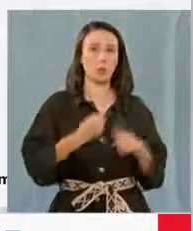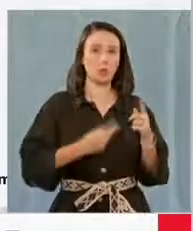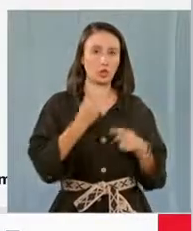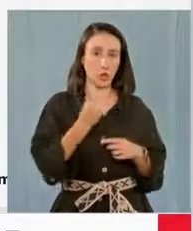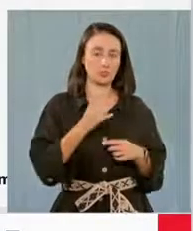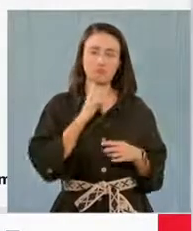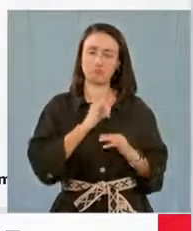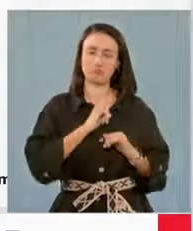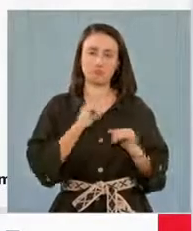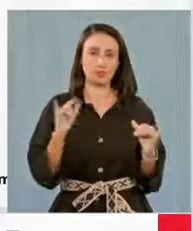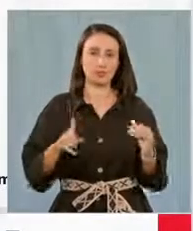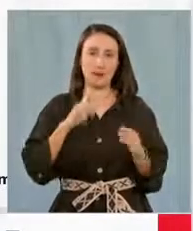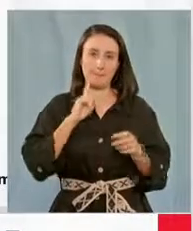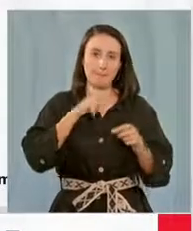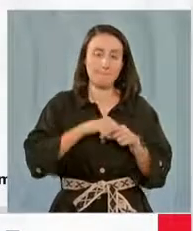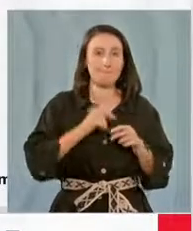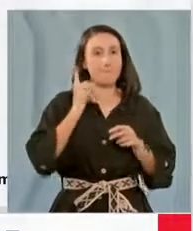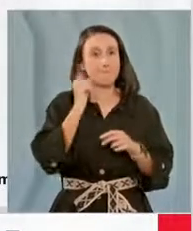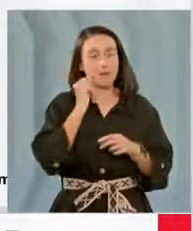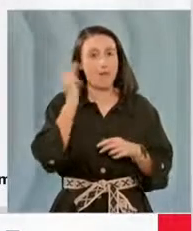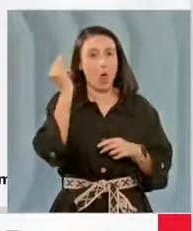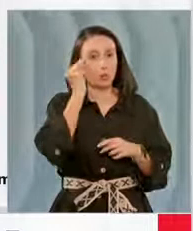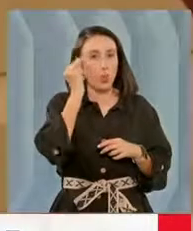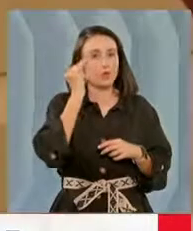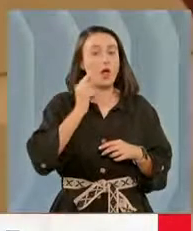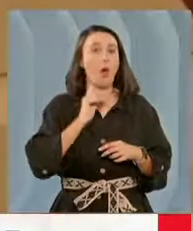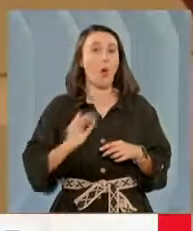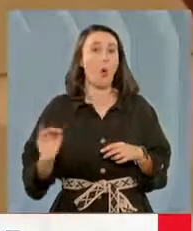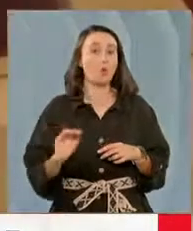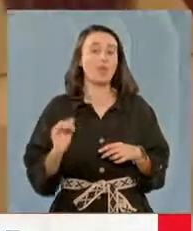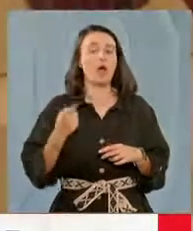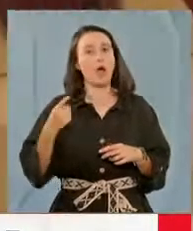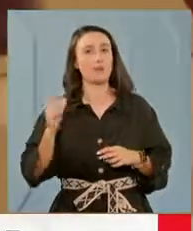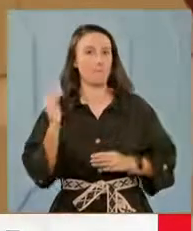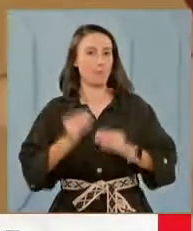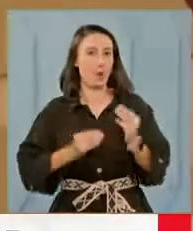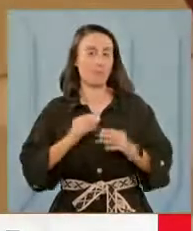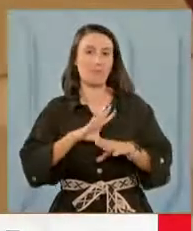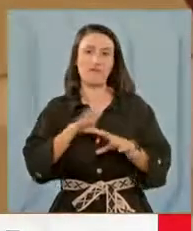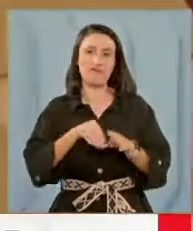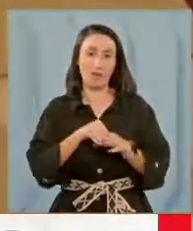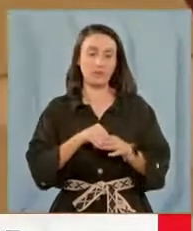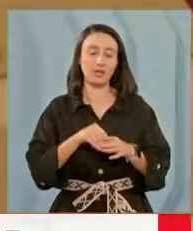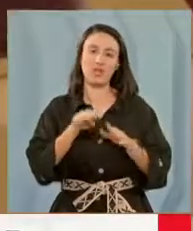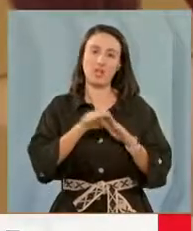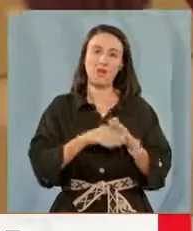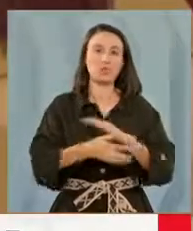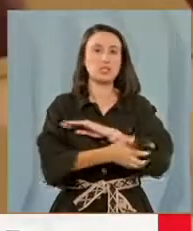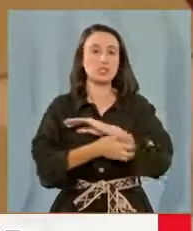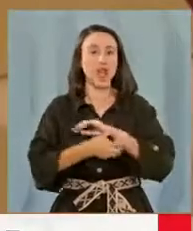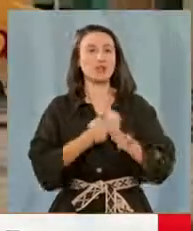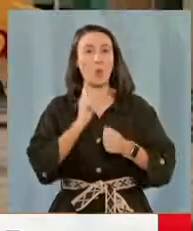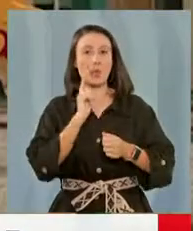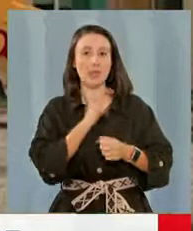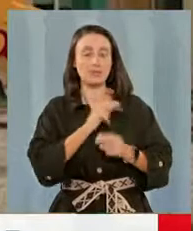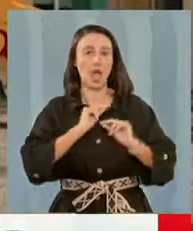este descurajat de neimplicarea părinților în educația copiilor sau de alte probleme ale familiei, ca nivelul de sărăcie sau lipsa